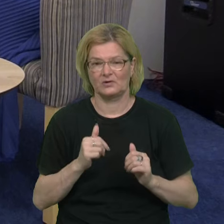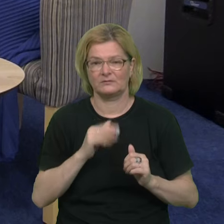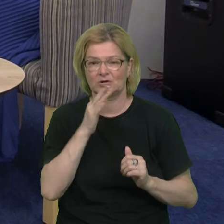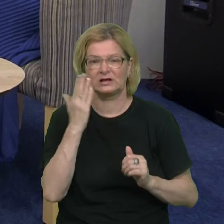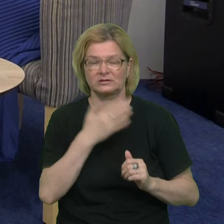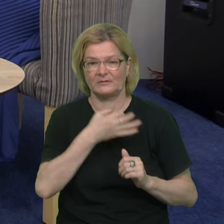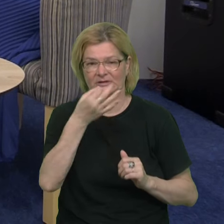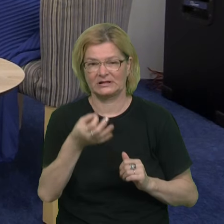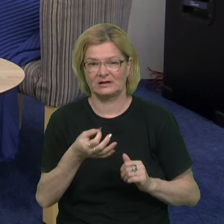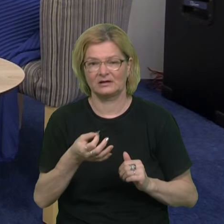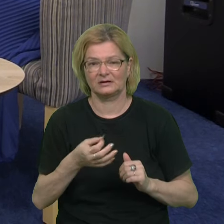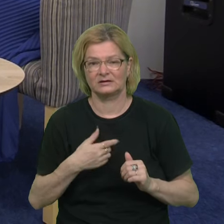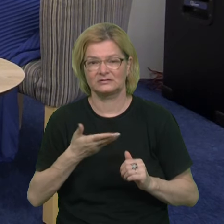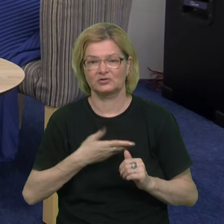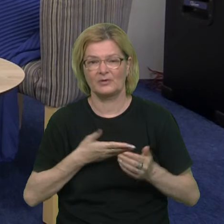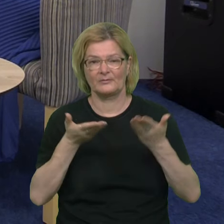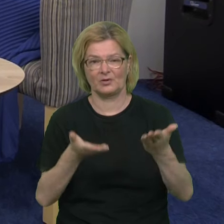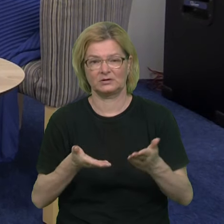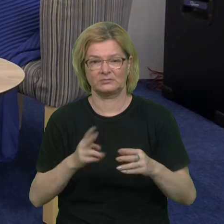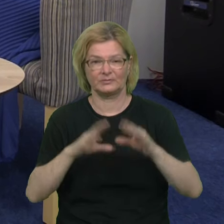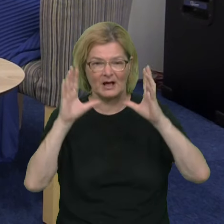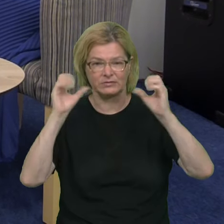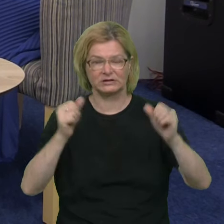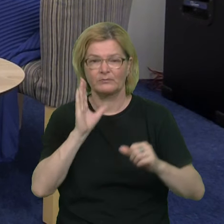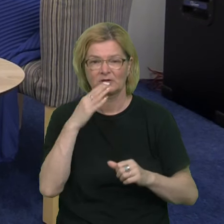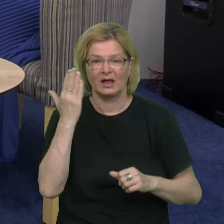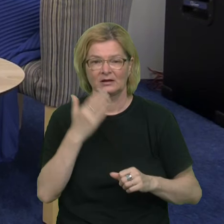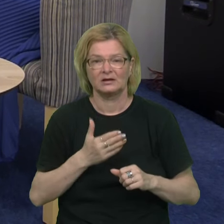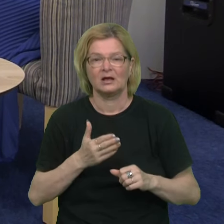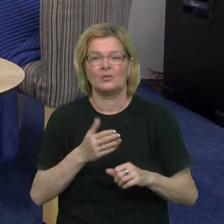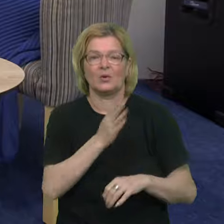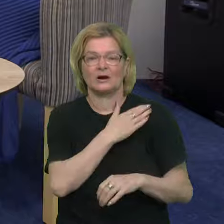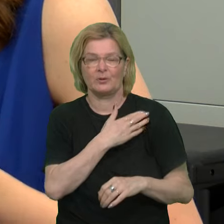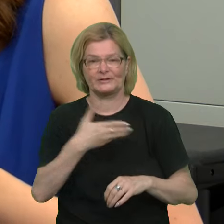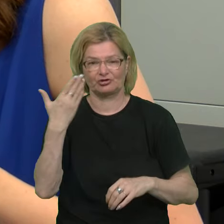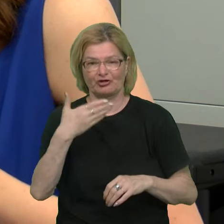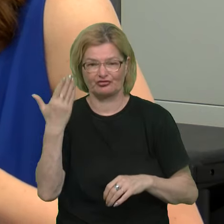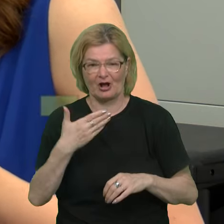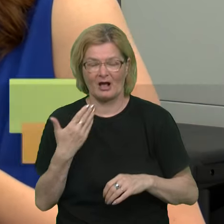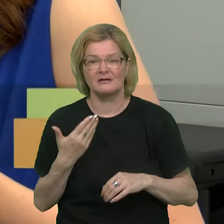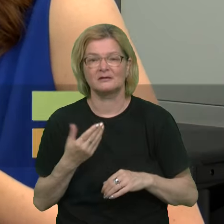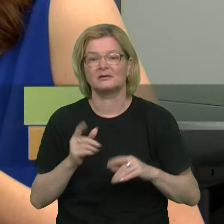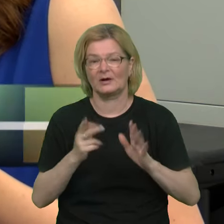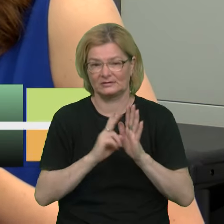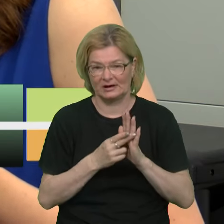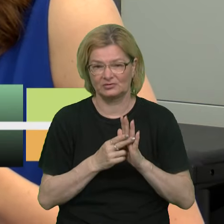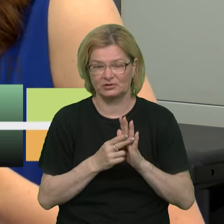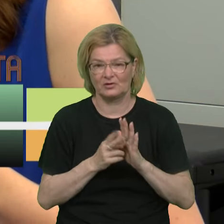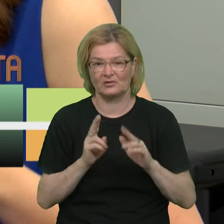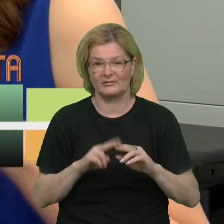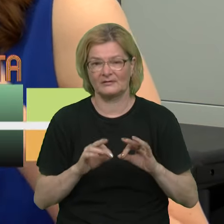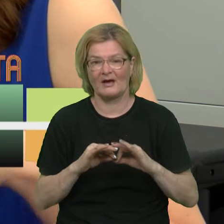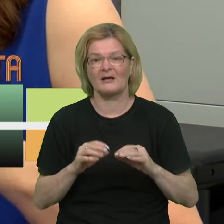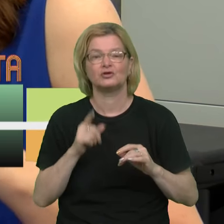Sad je trenutno aktualno u Bosni i Hercegovini pitanje to, jer sam dobila ponudu da budem ambasador Bosne i Hercegovine u Republici Češkoj, koje